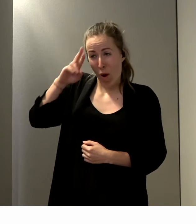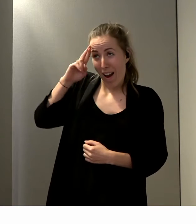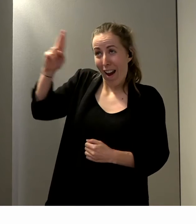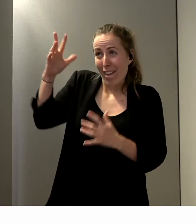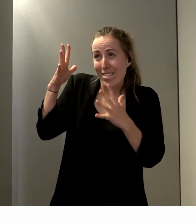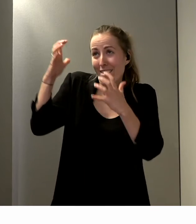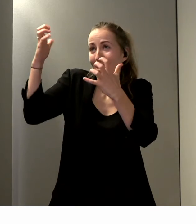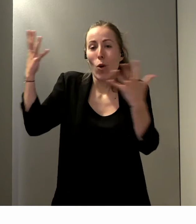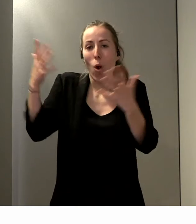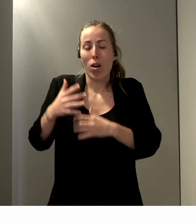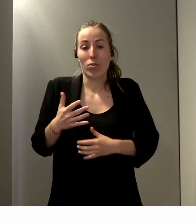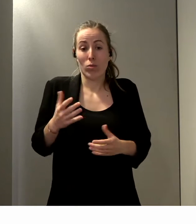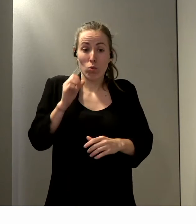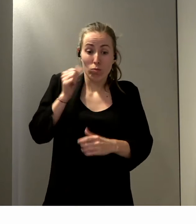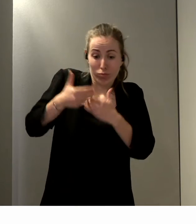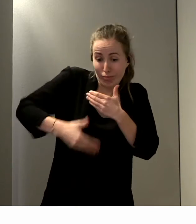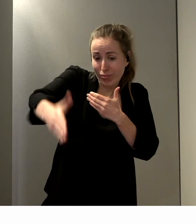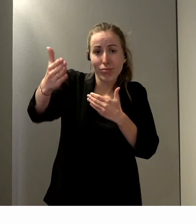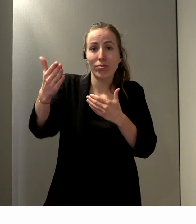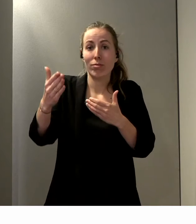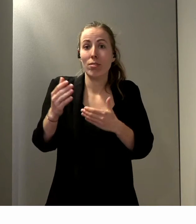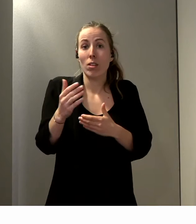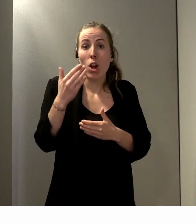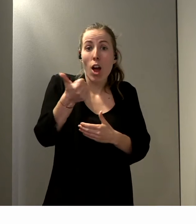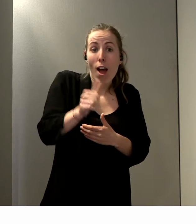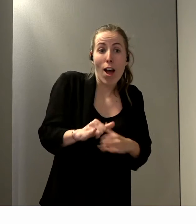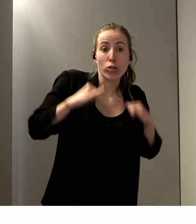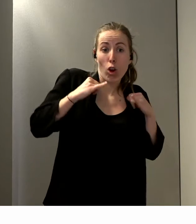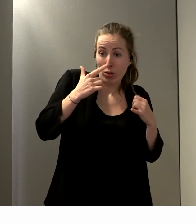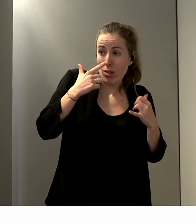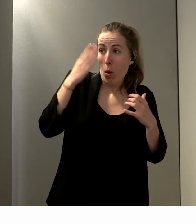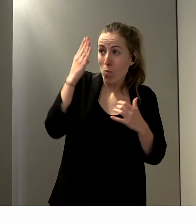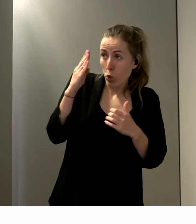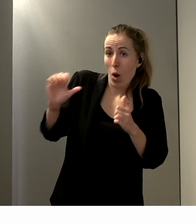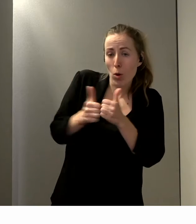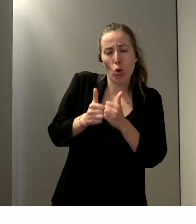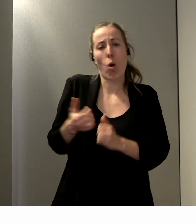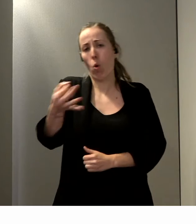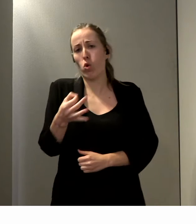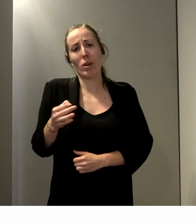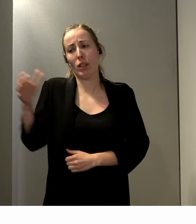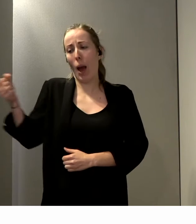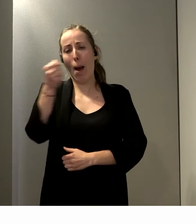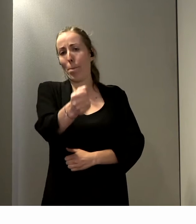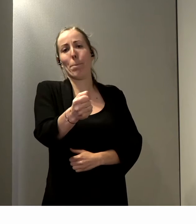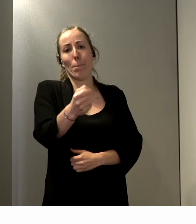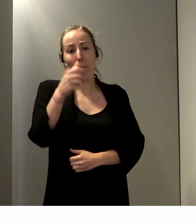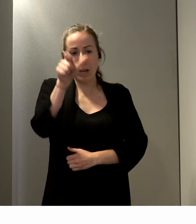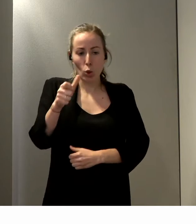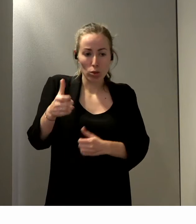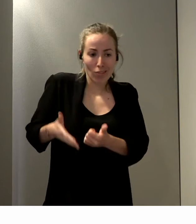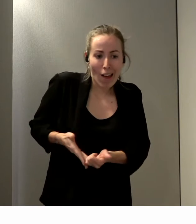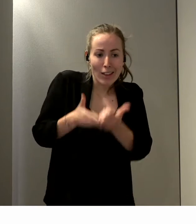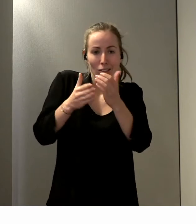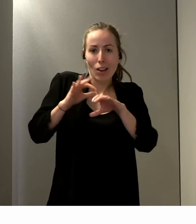jeune qui demain n'ait pas l'opportunité, s'il en a besoin, d'avoir un mentor, c'est-à-dire quelqu'un qui l'accompagne dans son chemin et qui lui ouvre le